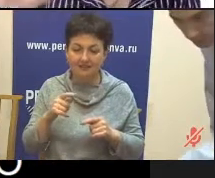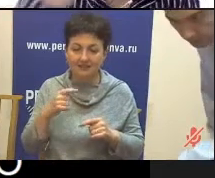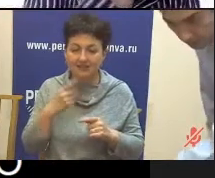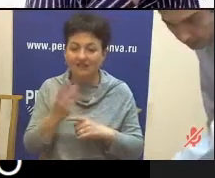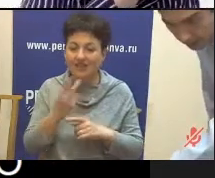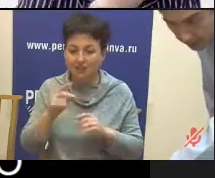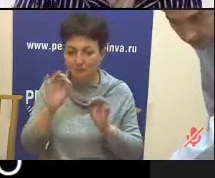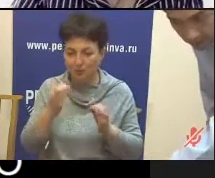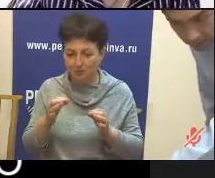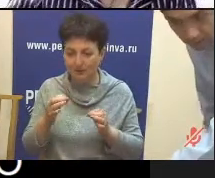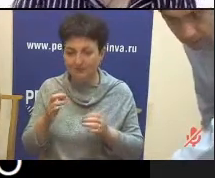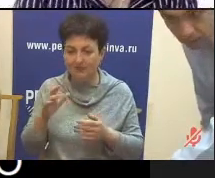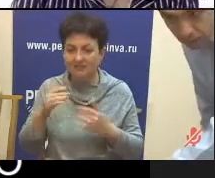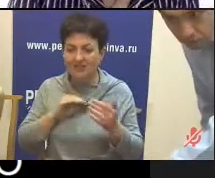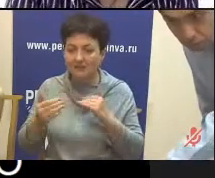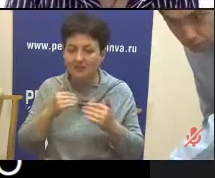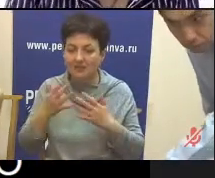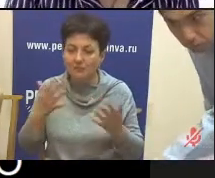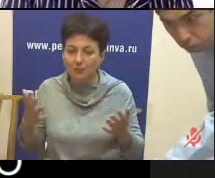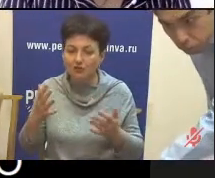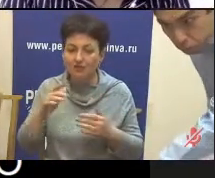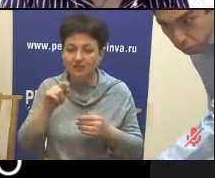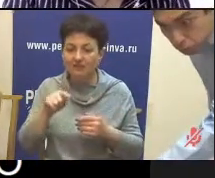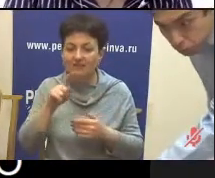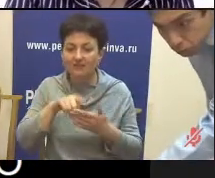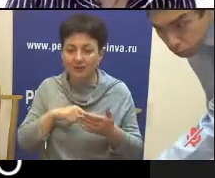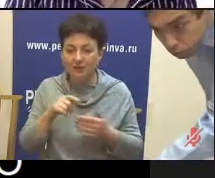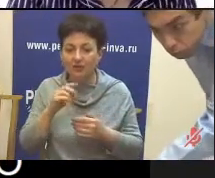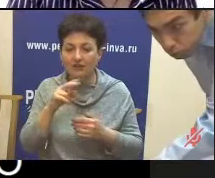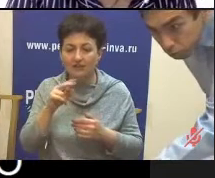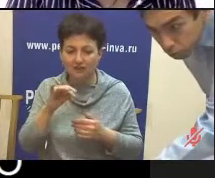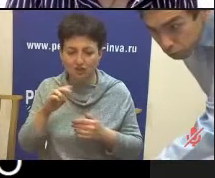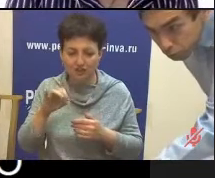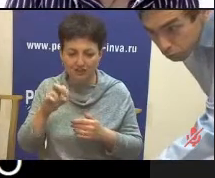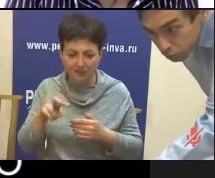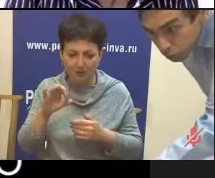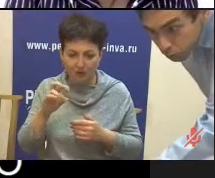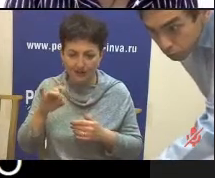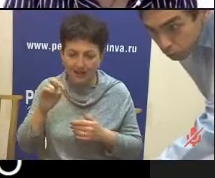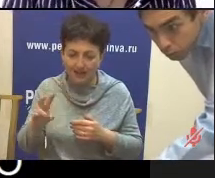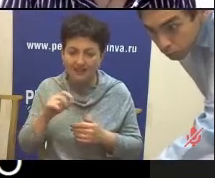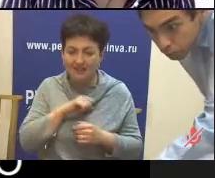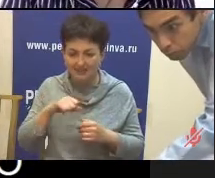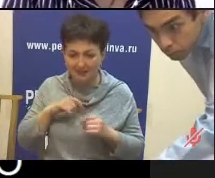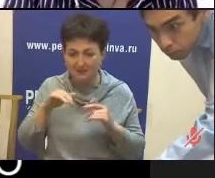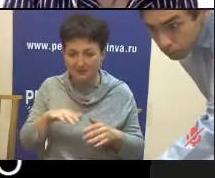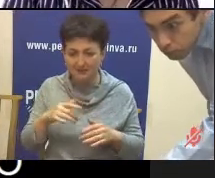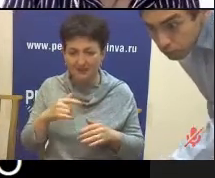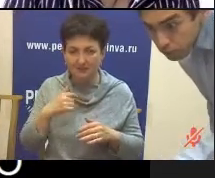офлайн-мероприятиями как раз вторичным образом взаимодействую. Я в большей степени верю в диджитал, в онлайн.